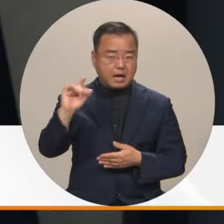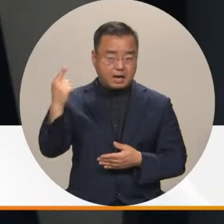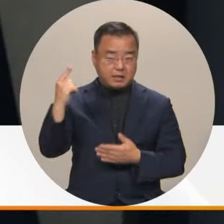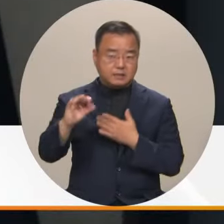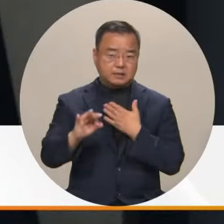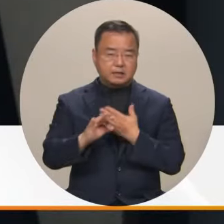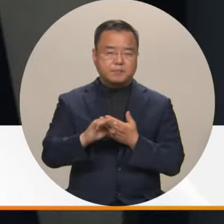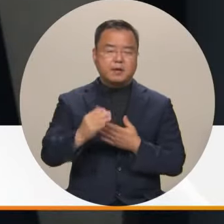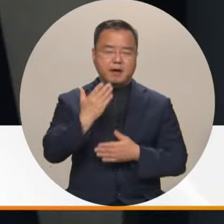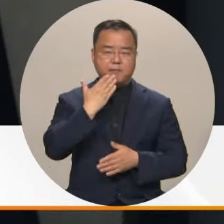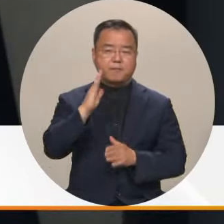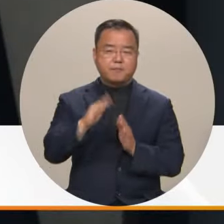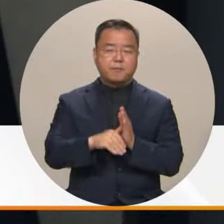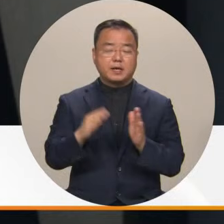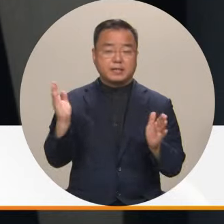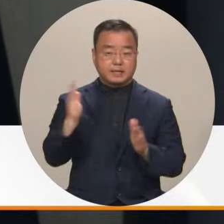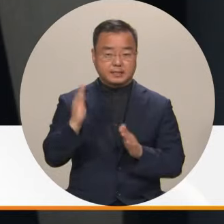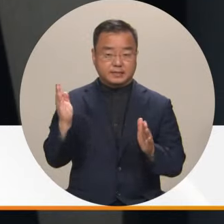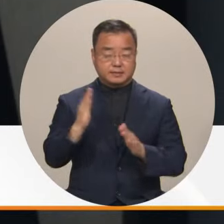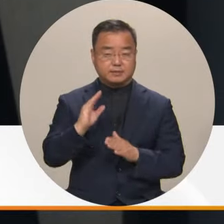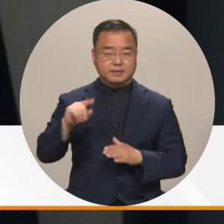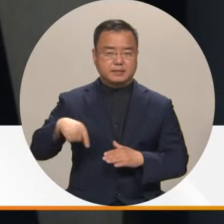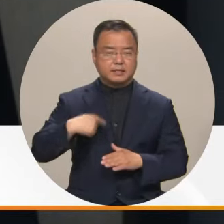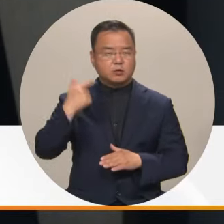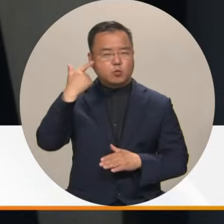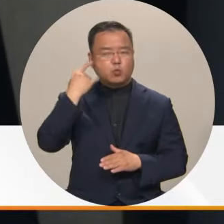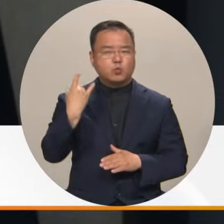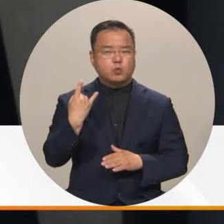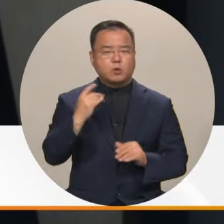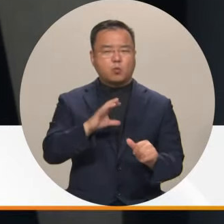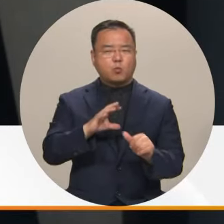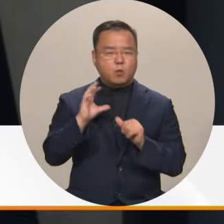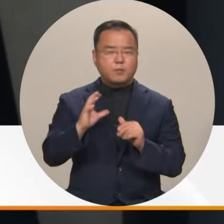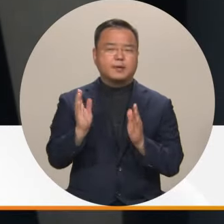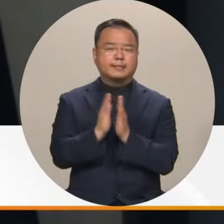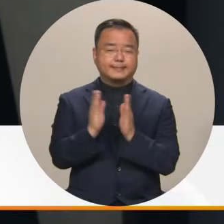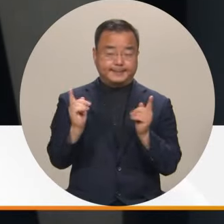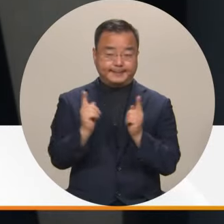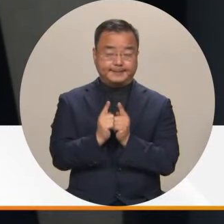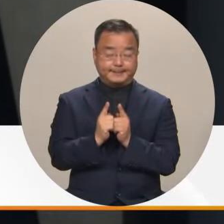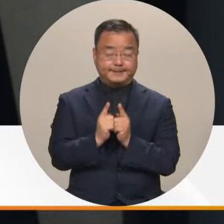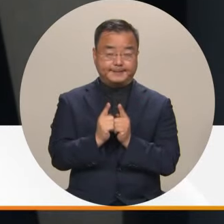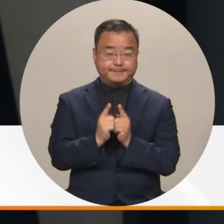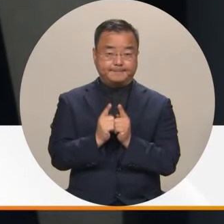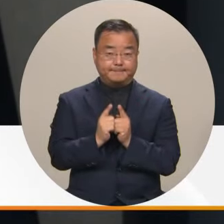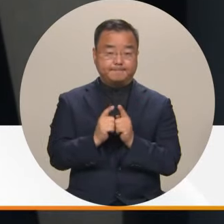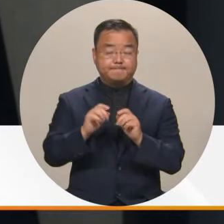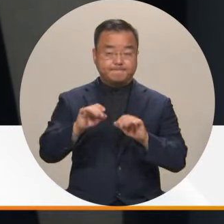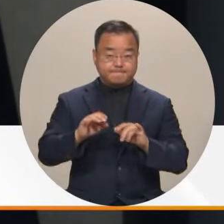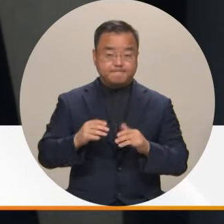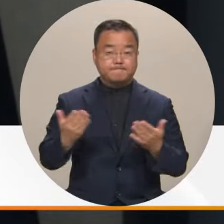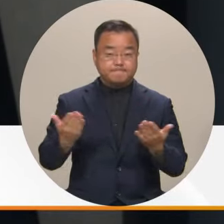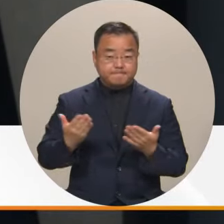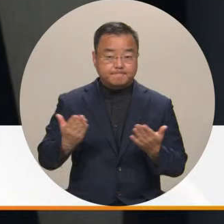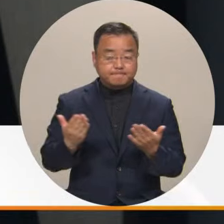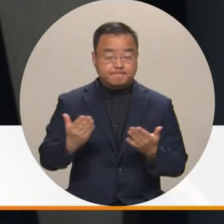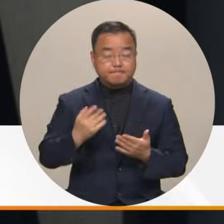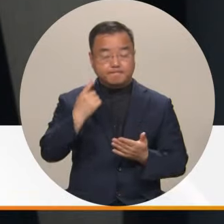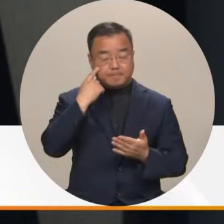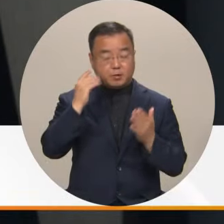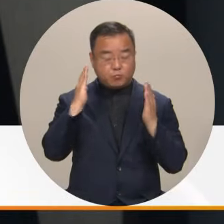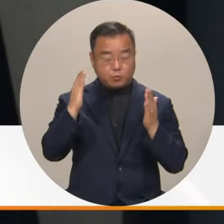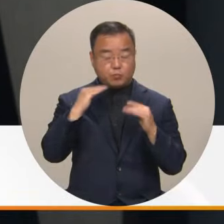간음한 학생들이 수업 중에 자신의 뇌를 활용해서 직접 자신이 어 작업을 하는 그 이런쪽으로 끌어가